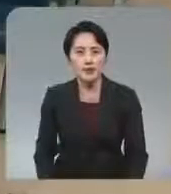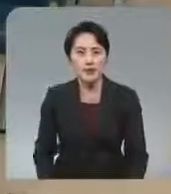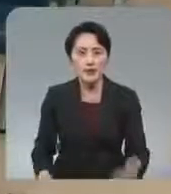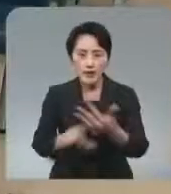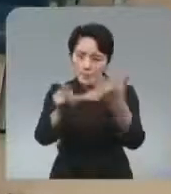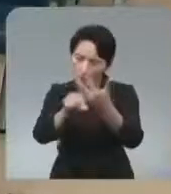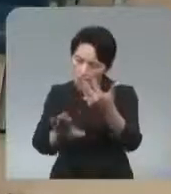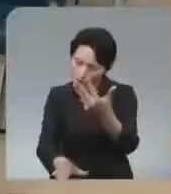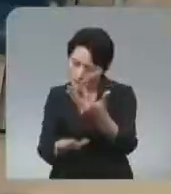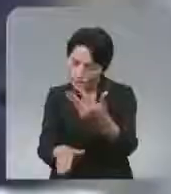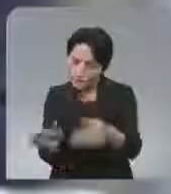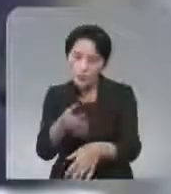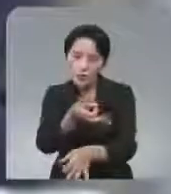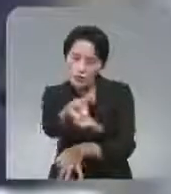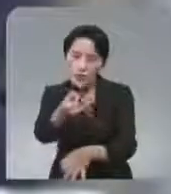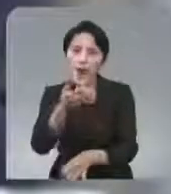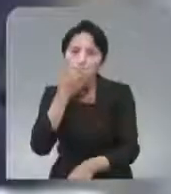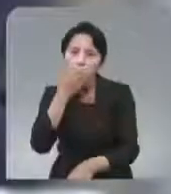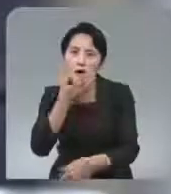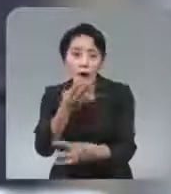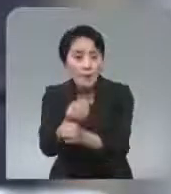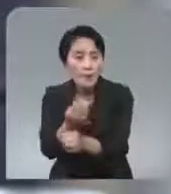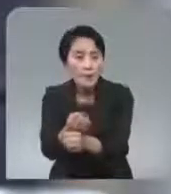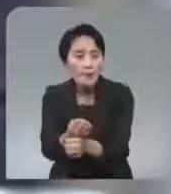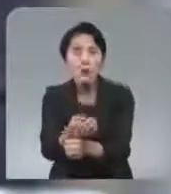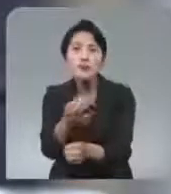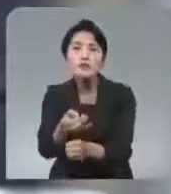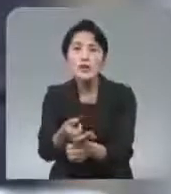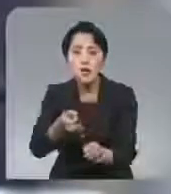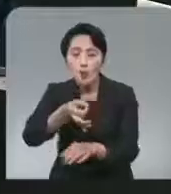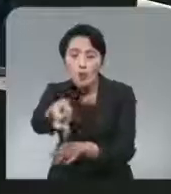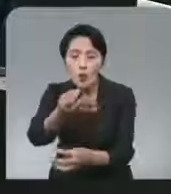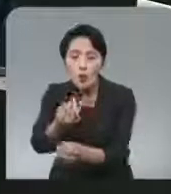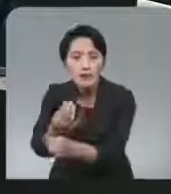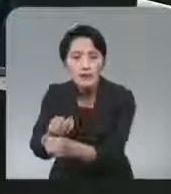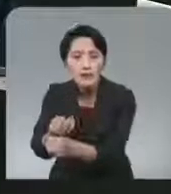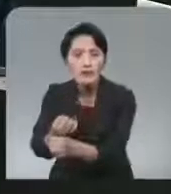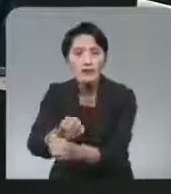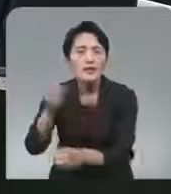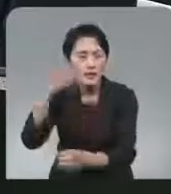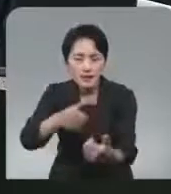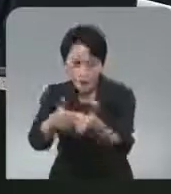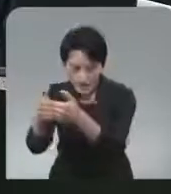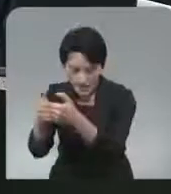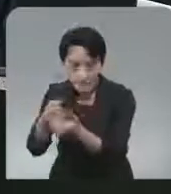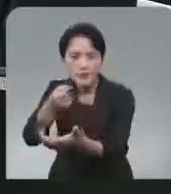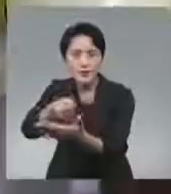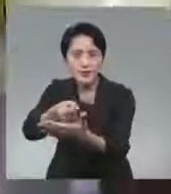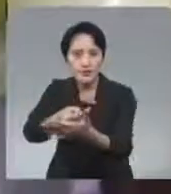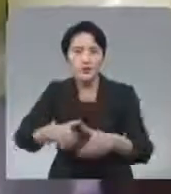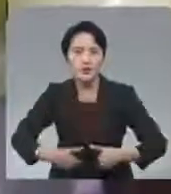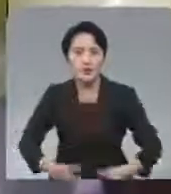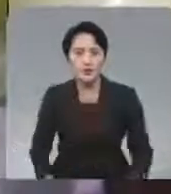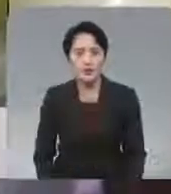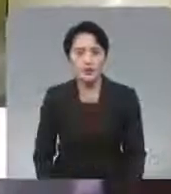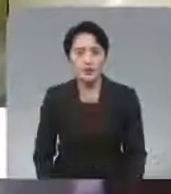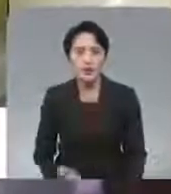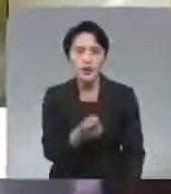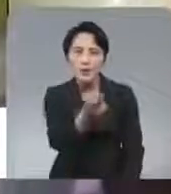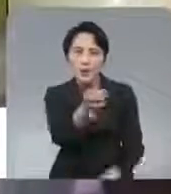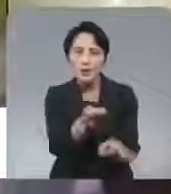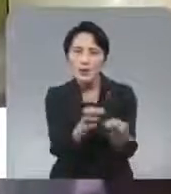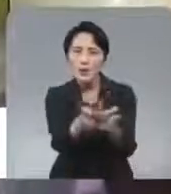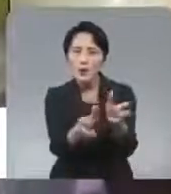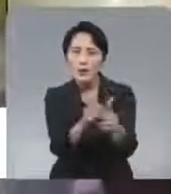は当初の313兆ウォンから34超急戦をクオンに増えました一方与野党は